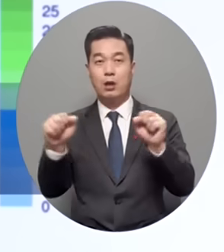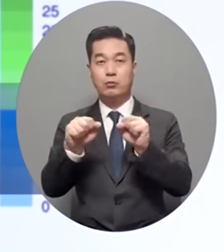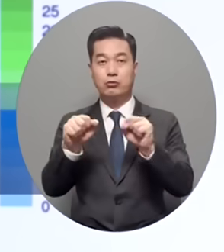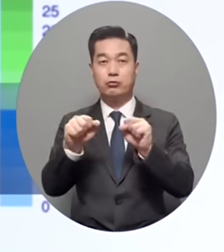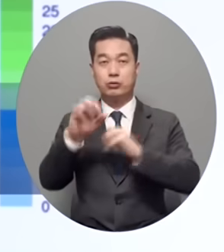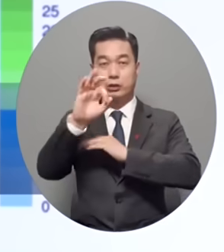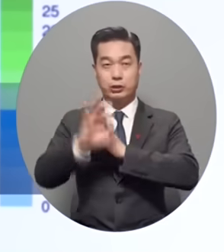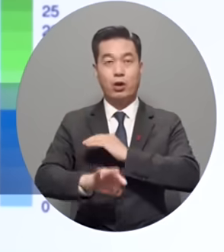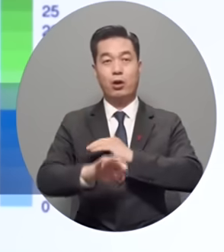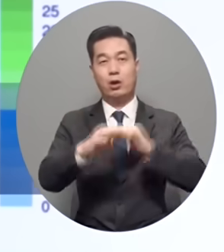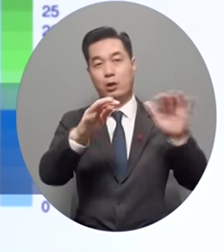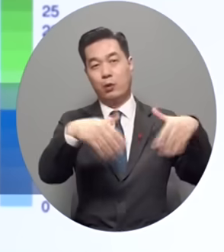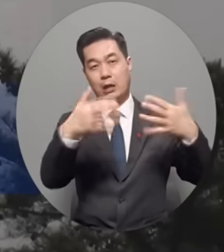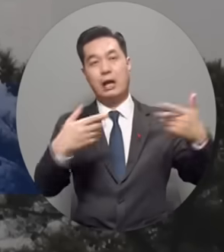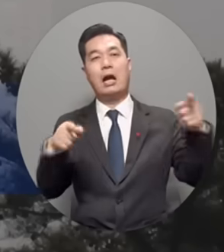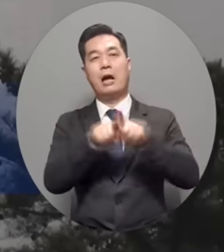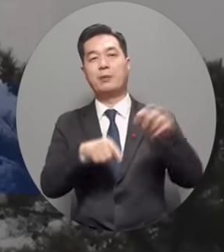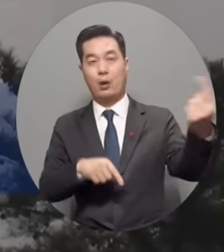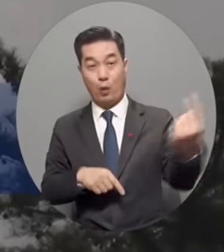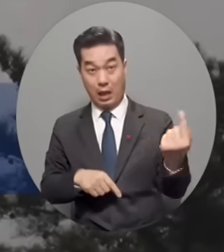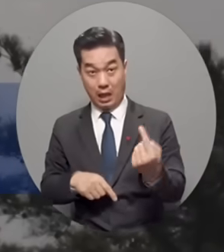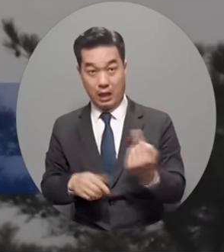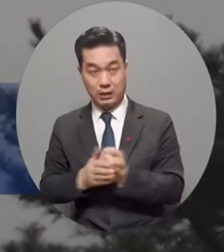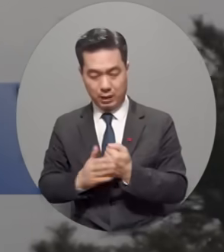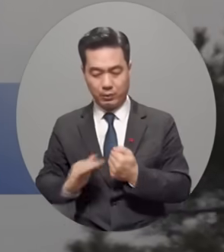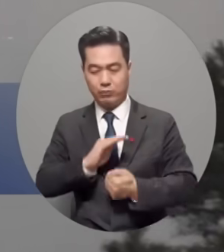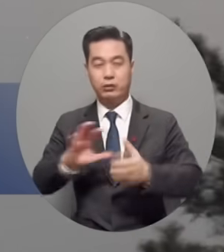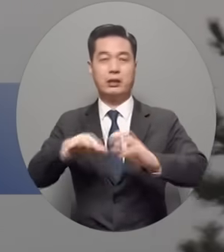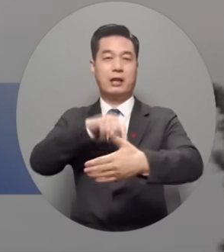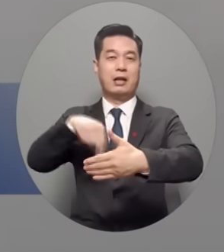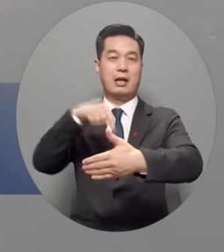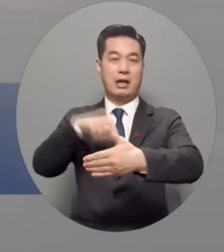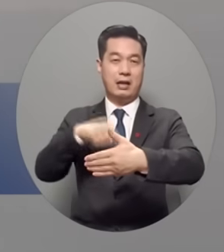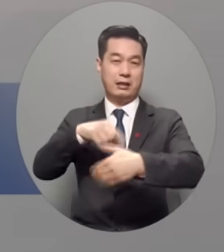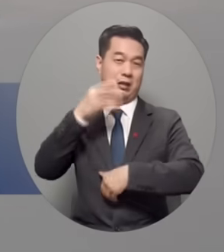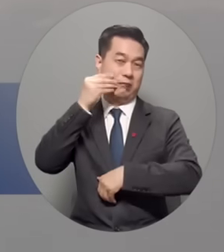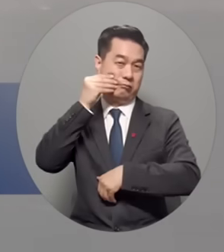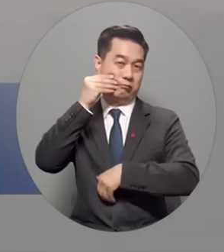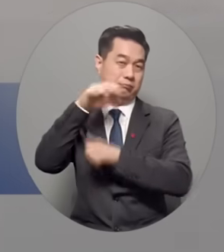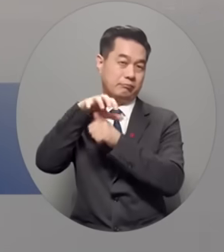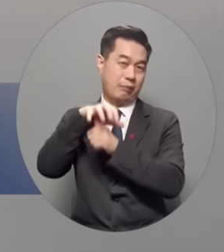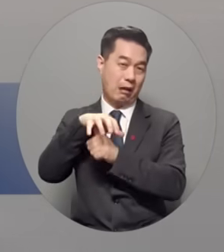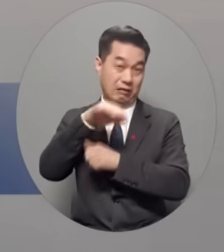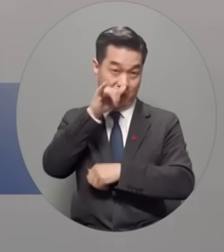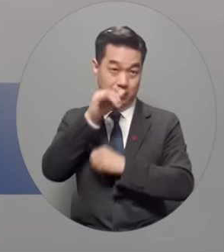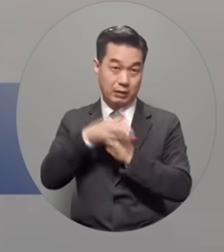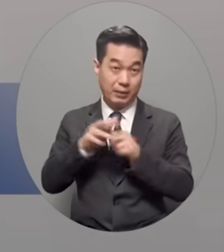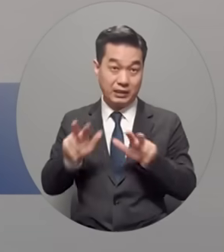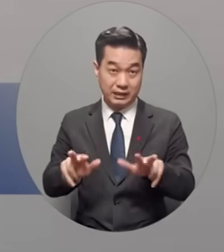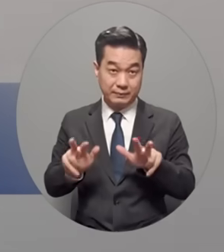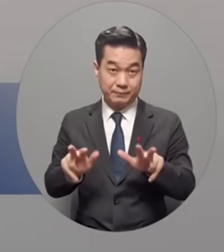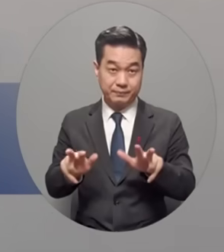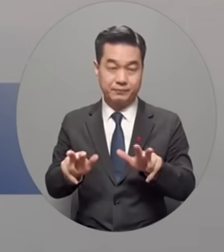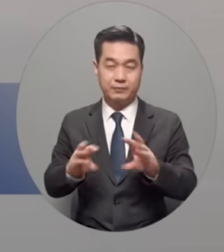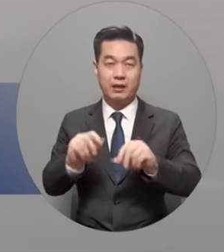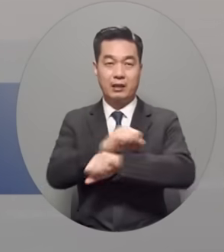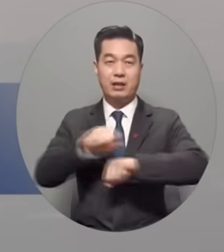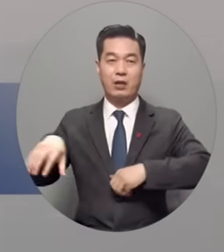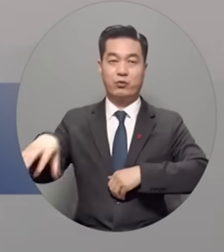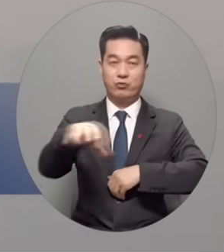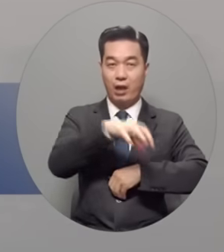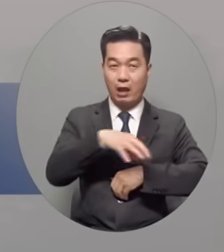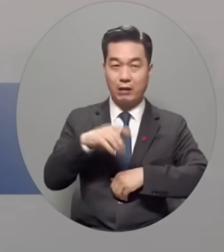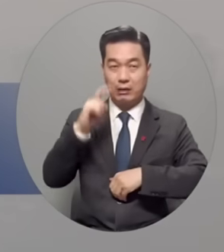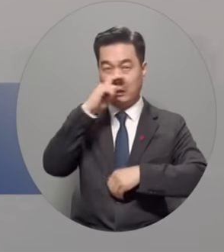충청권에 영향을 미친 거고요. 우리나라 내에서 대기 정체가 심화되고 있거든요. 그래서 현재도 내륙에서 점차